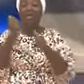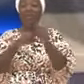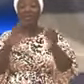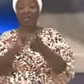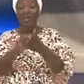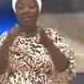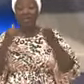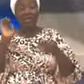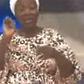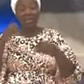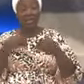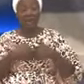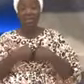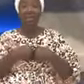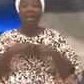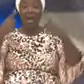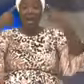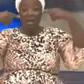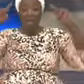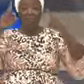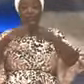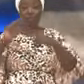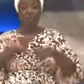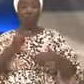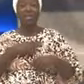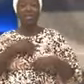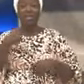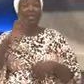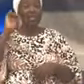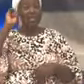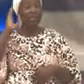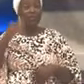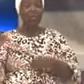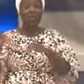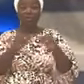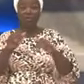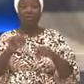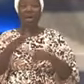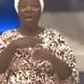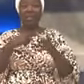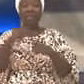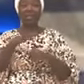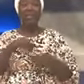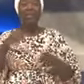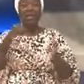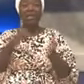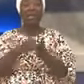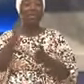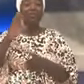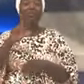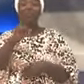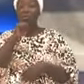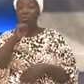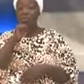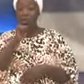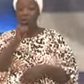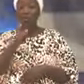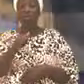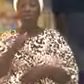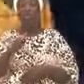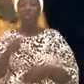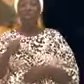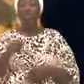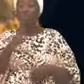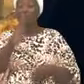tout ce qu'il a prononcée il a dit tu peux faire et ça ne tardera